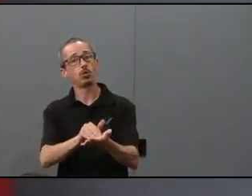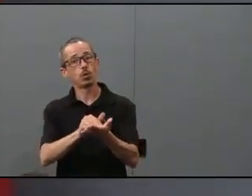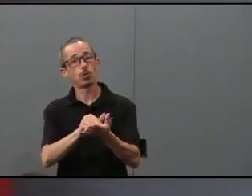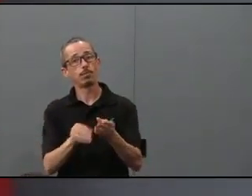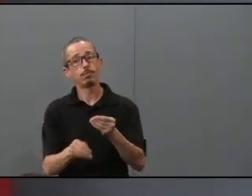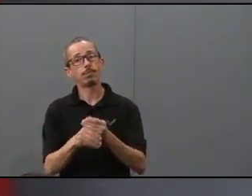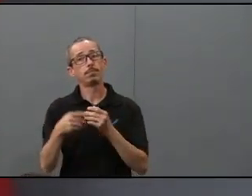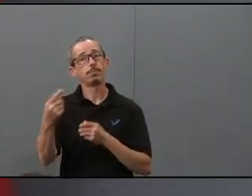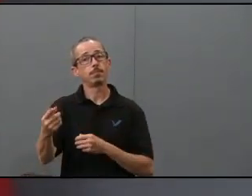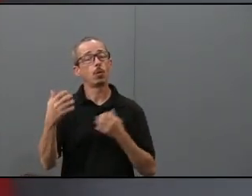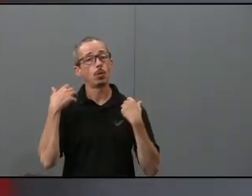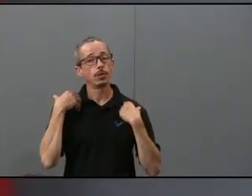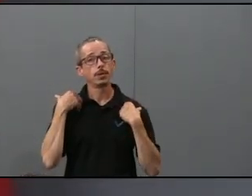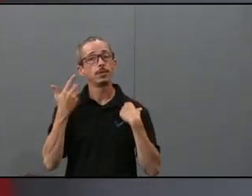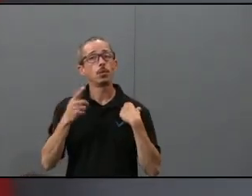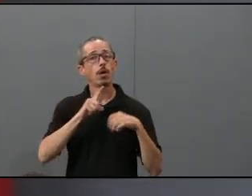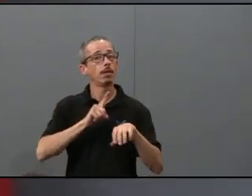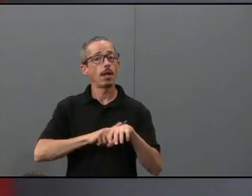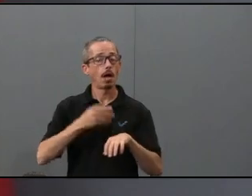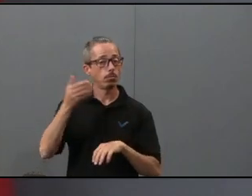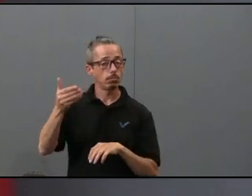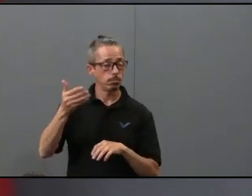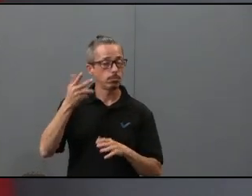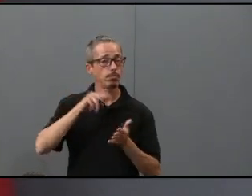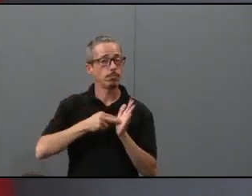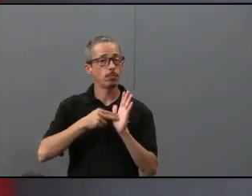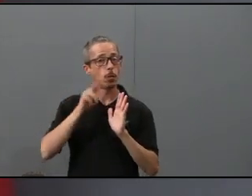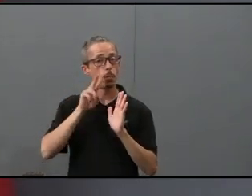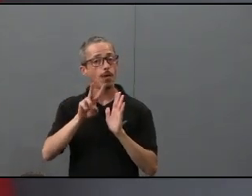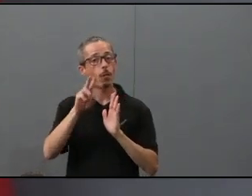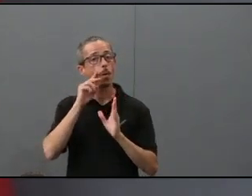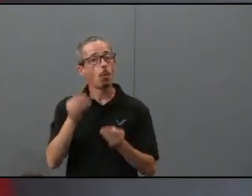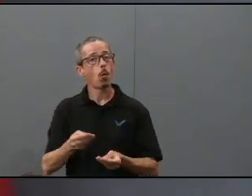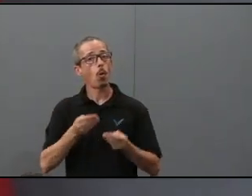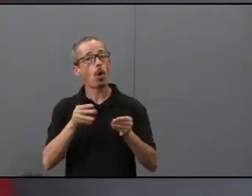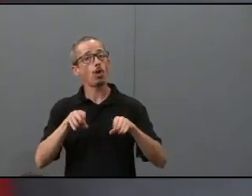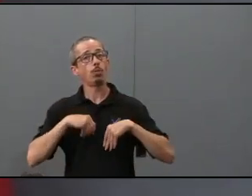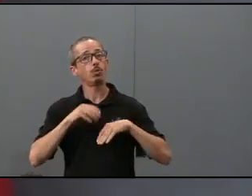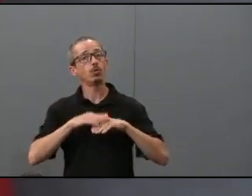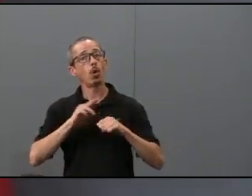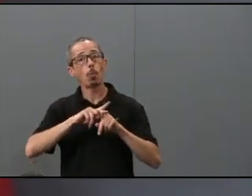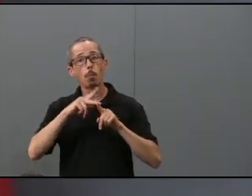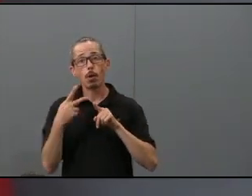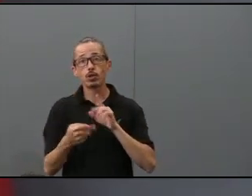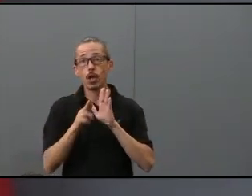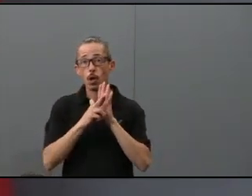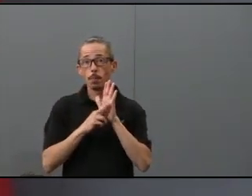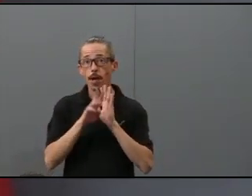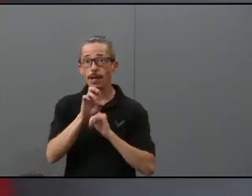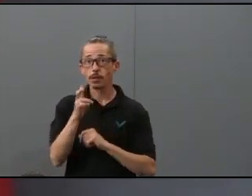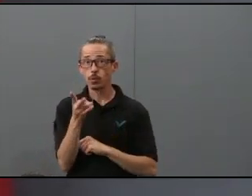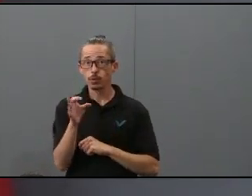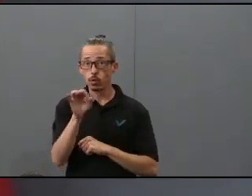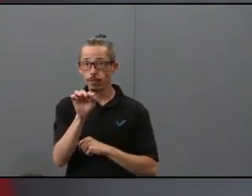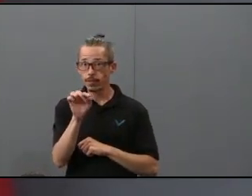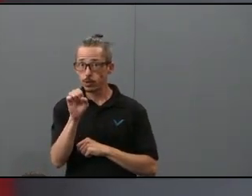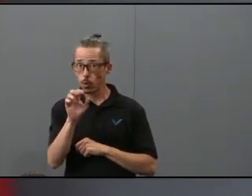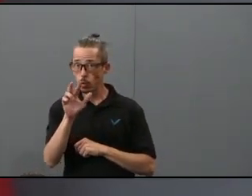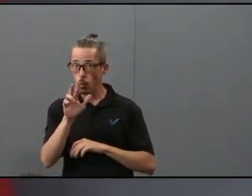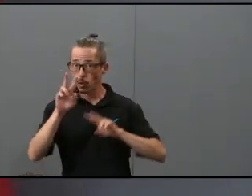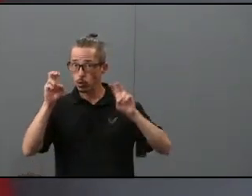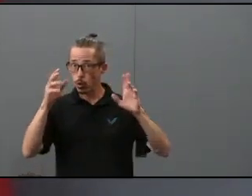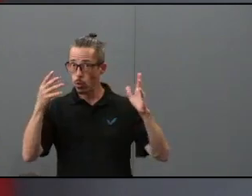subséquente du Conseil tenue à une date ult sera déposé pour adoption le projet de règlement 479-3